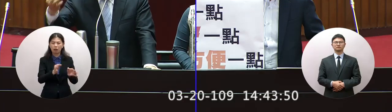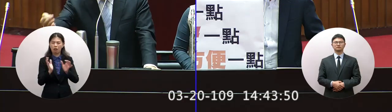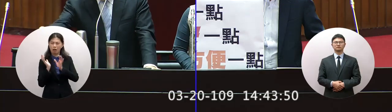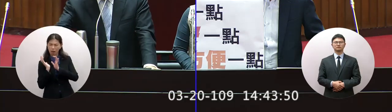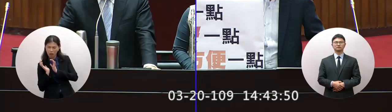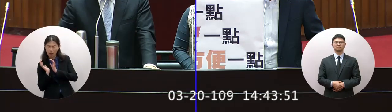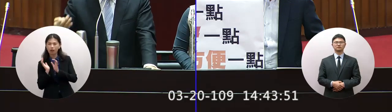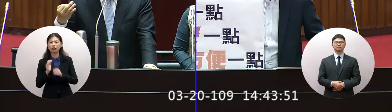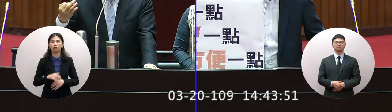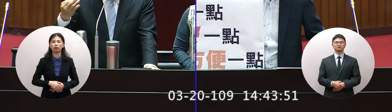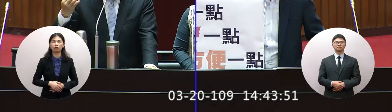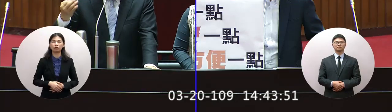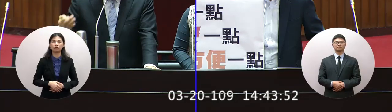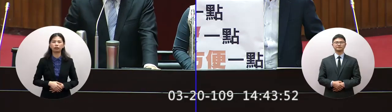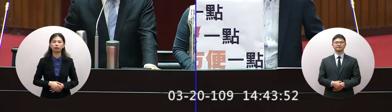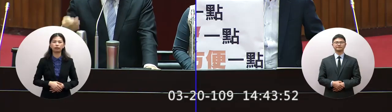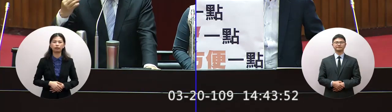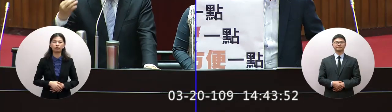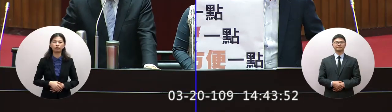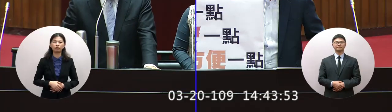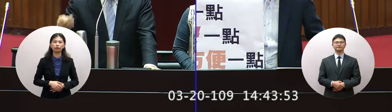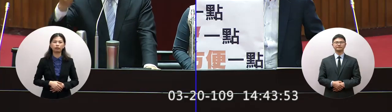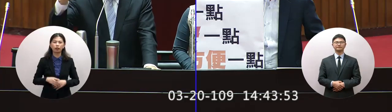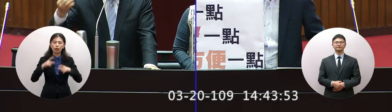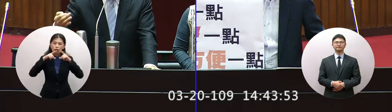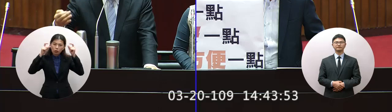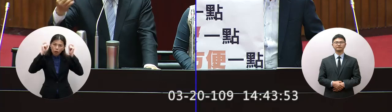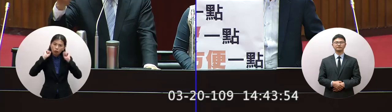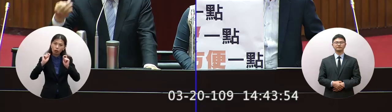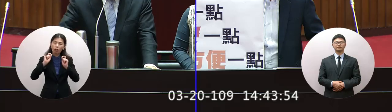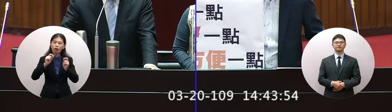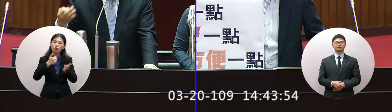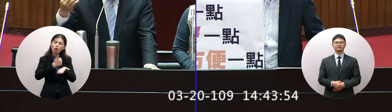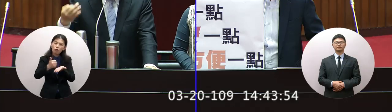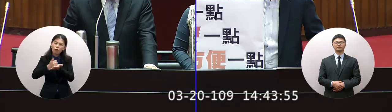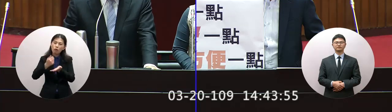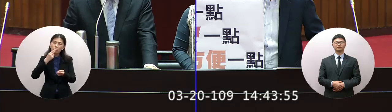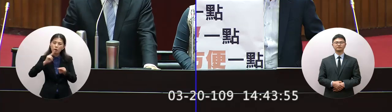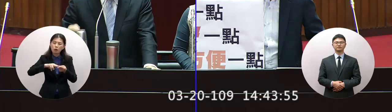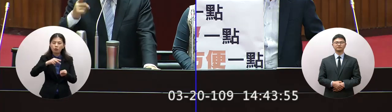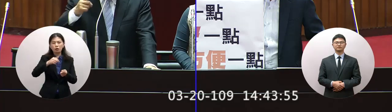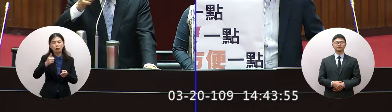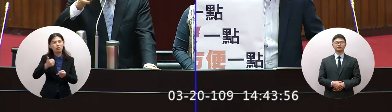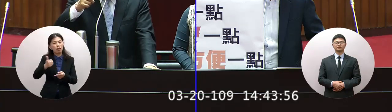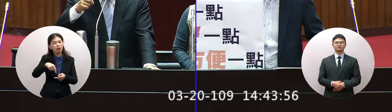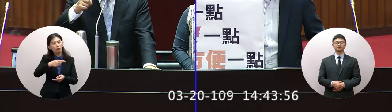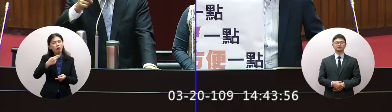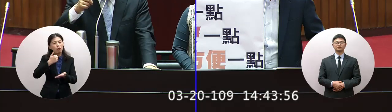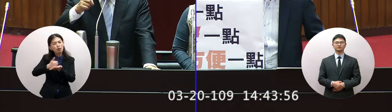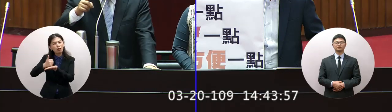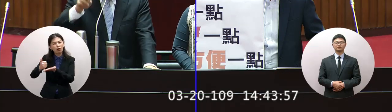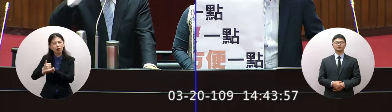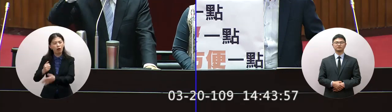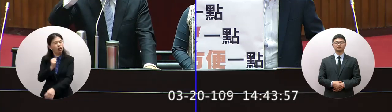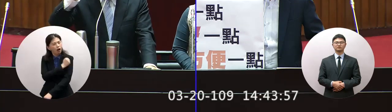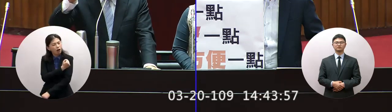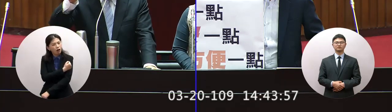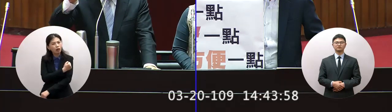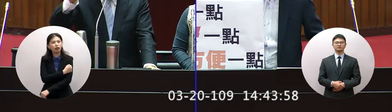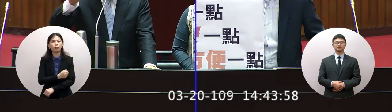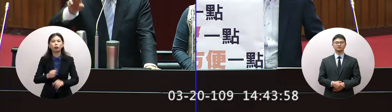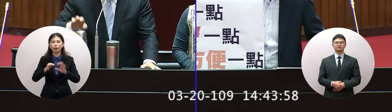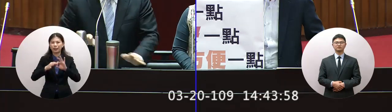重，我们送口罩的邮务人员也很辛苦，所以才会后来又